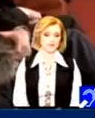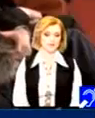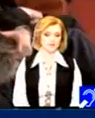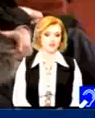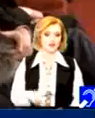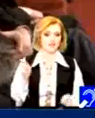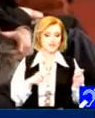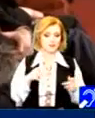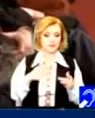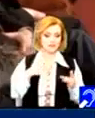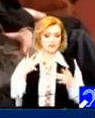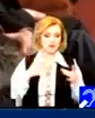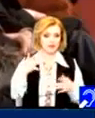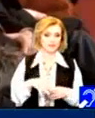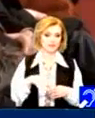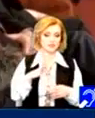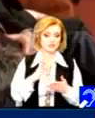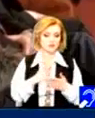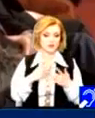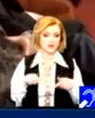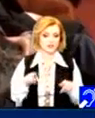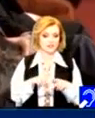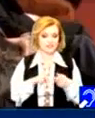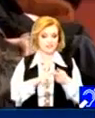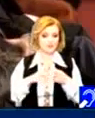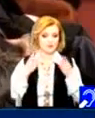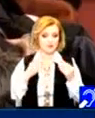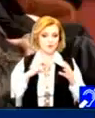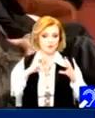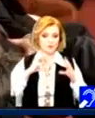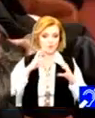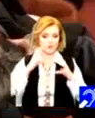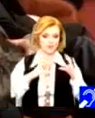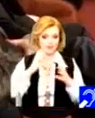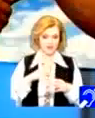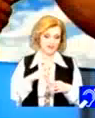spectacol. Festivalul de teatru Rampa Nistreană este organizat cu prilejul Zilei Mondiale a Teatrului.